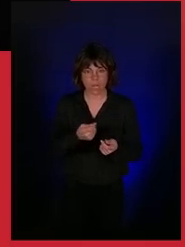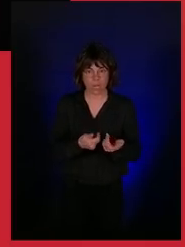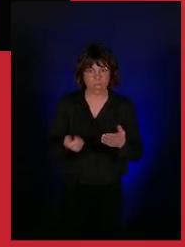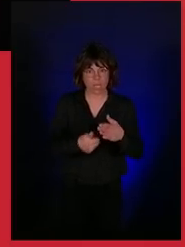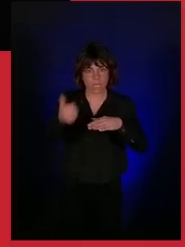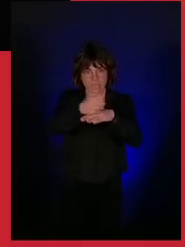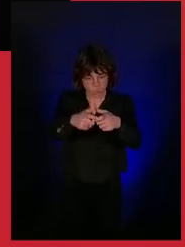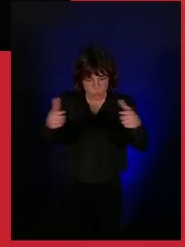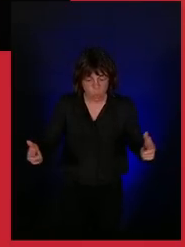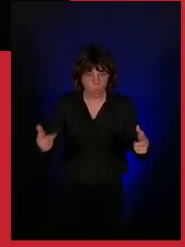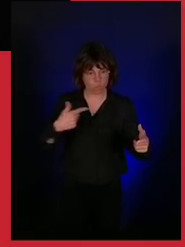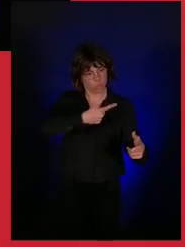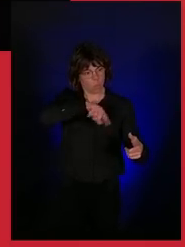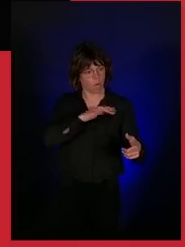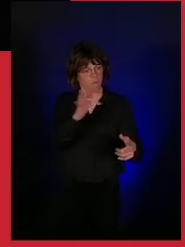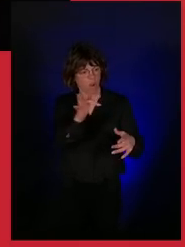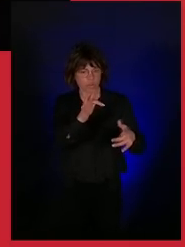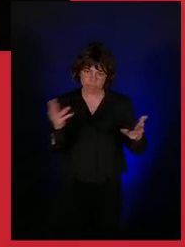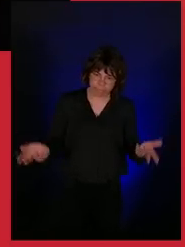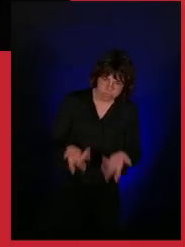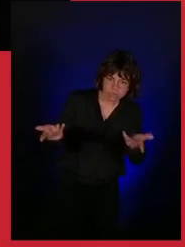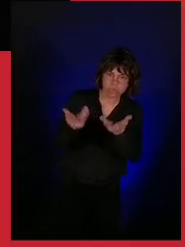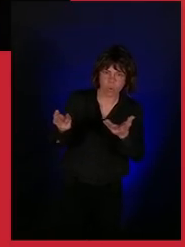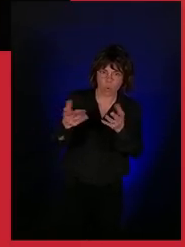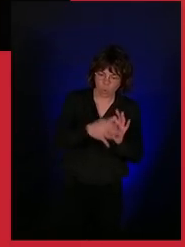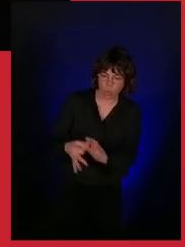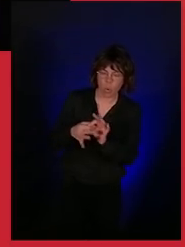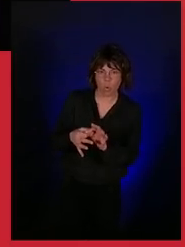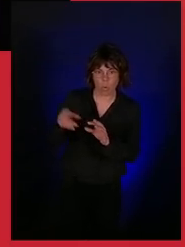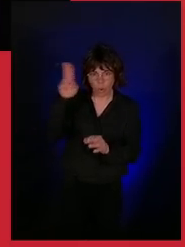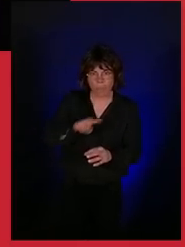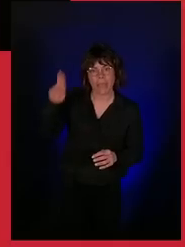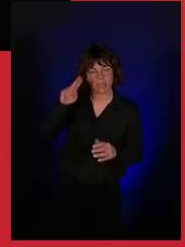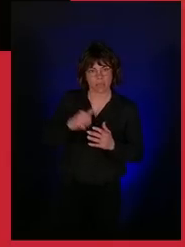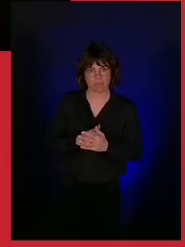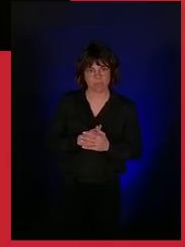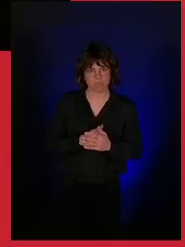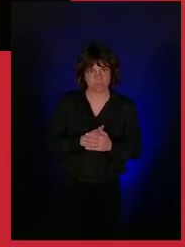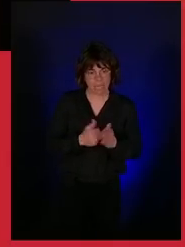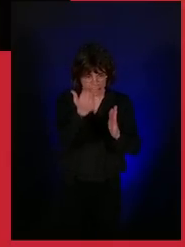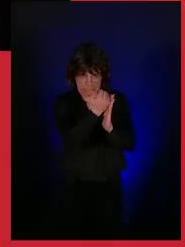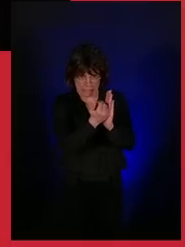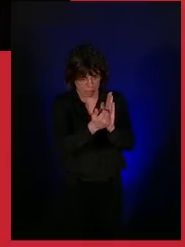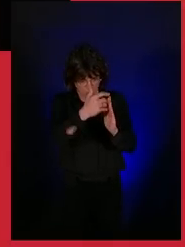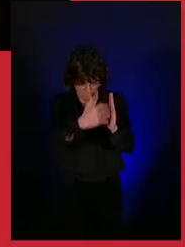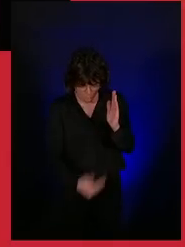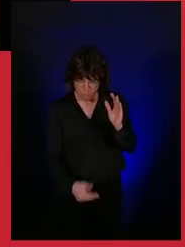que soutenu par la France et l'Union européenne. La liste est loin d'être exhaustive.